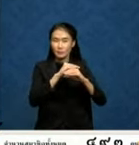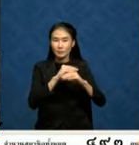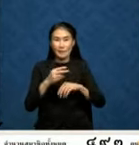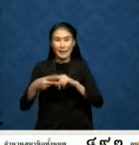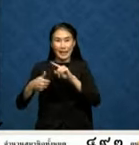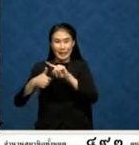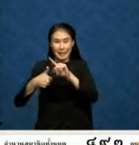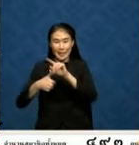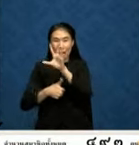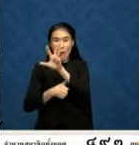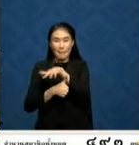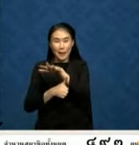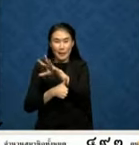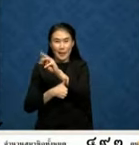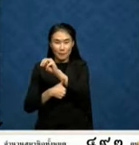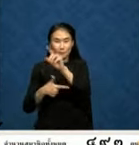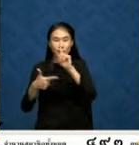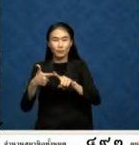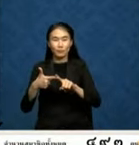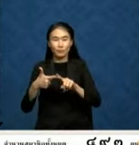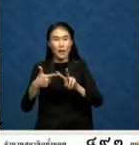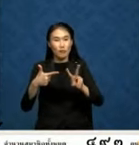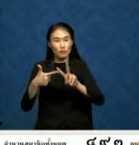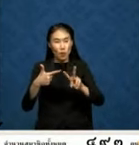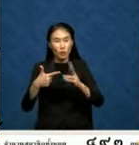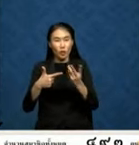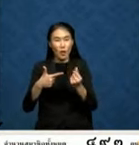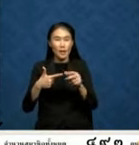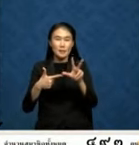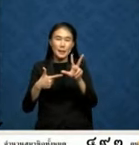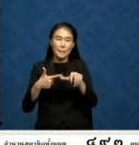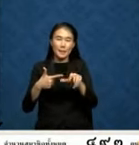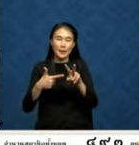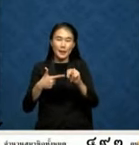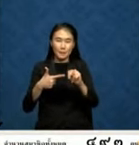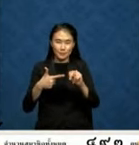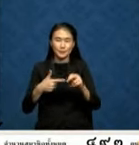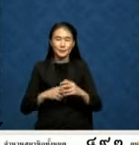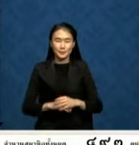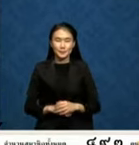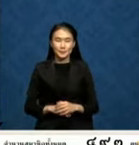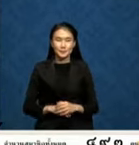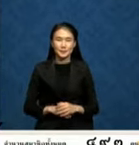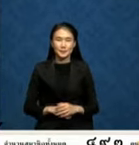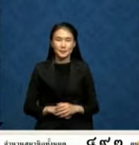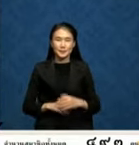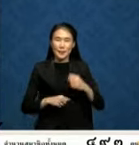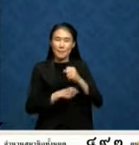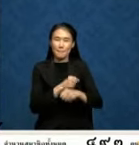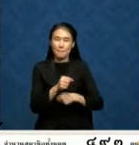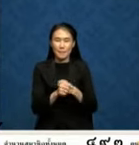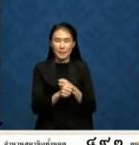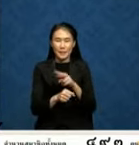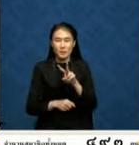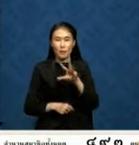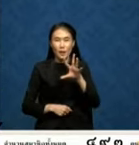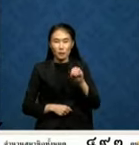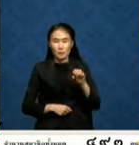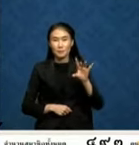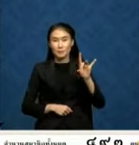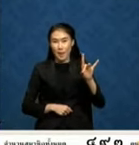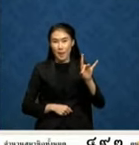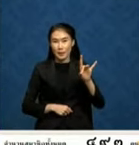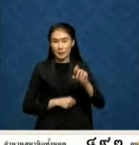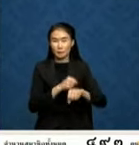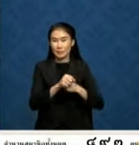1เนี่ยประมาณ 5,000 เมกะวัตต์แล้วก็ UGT 2อีกประมาณ 3,000 เมกะวัตต์เนี่ยนะครับก็จะตามมาในช่วงปี2568ต้น